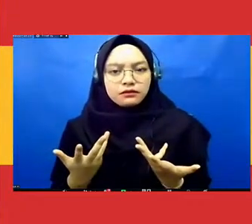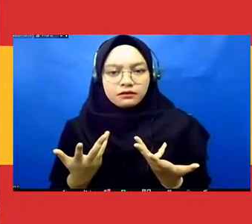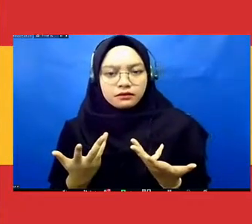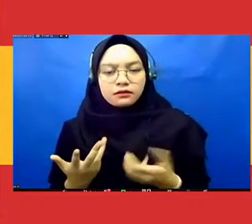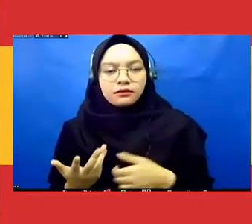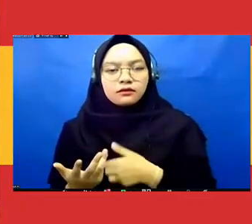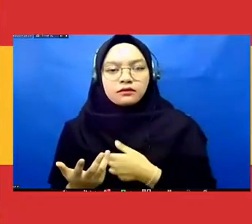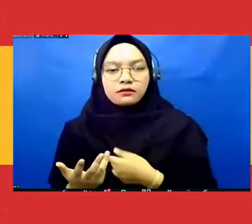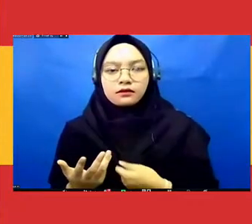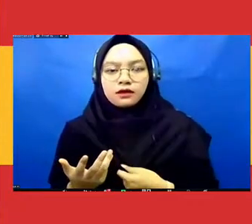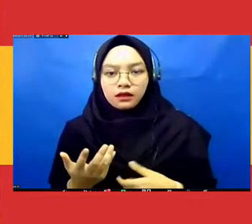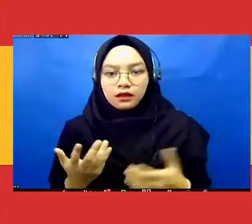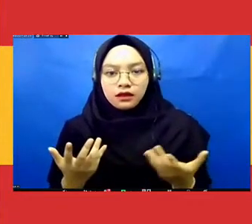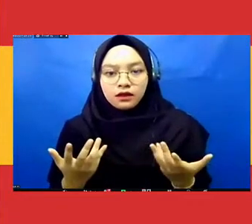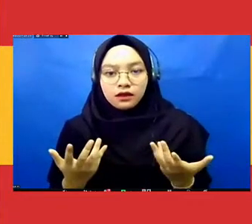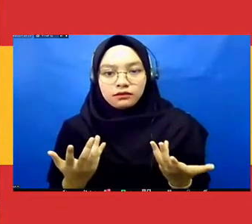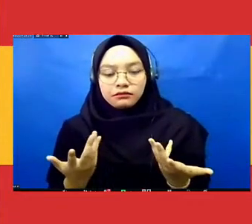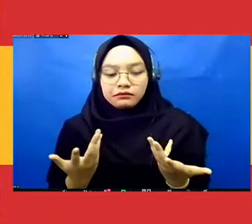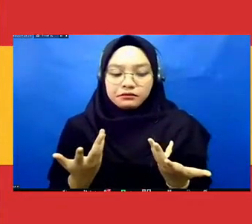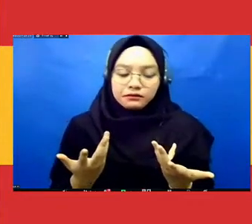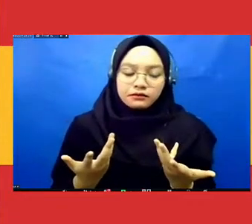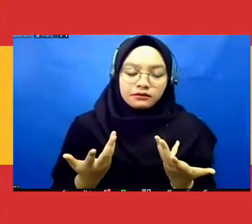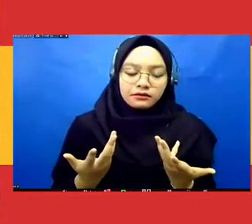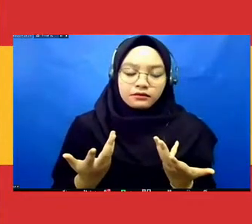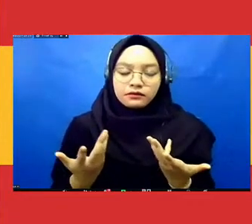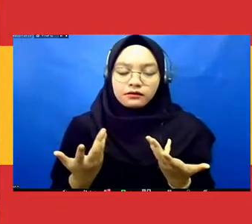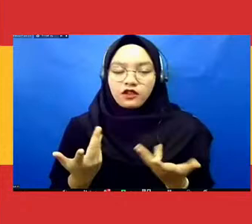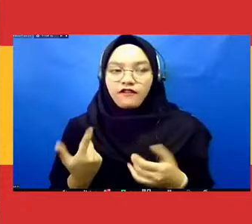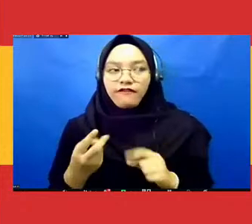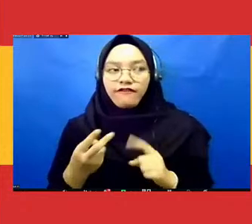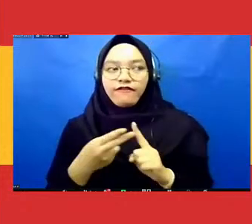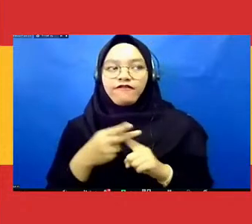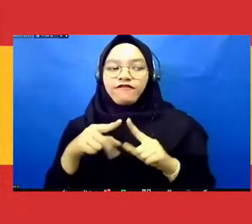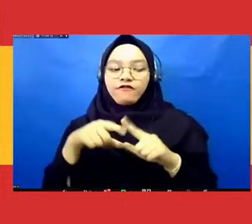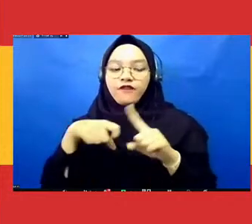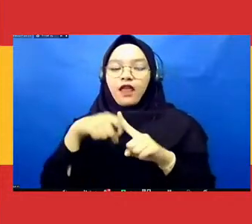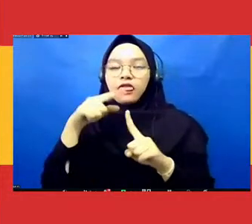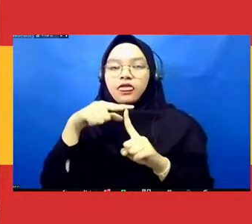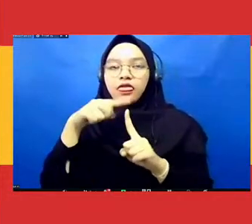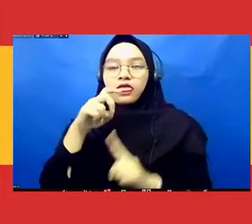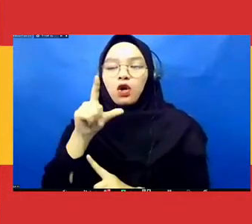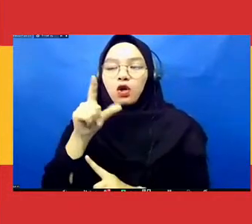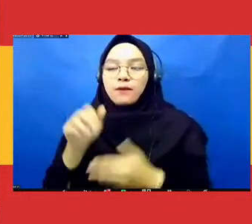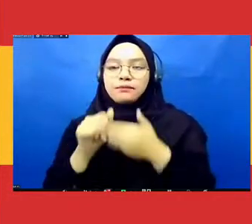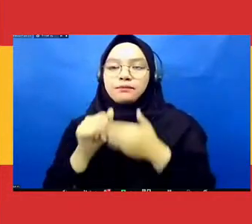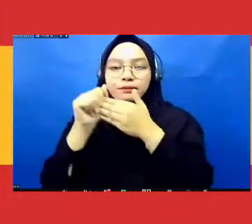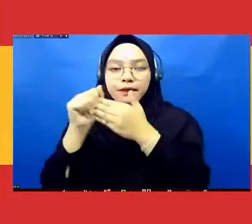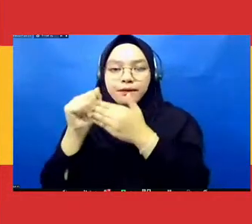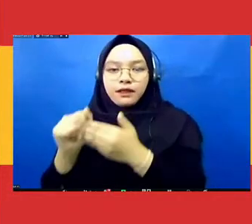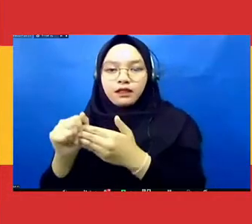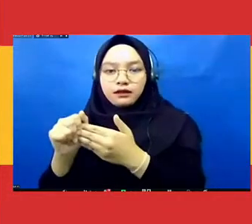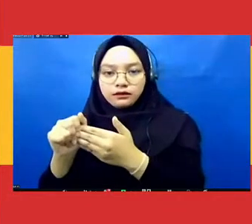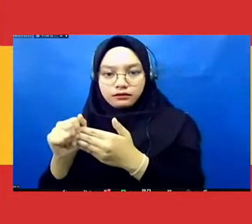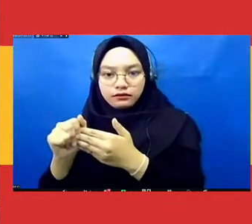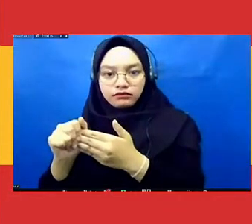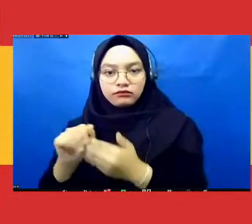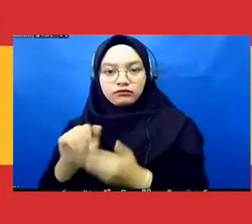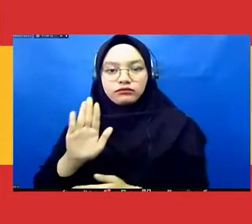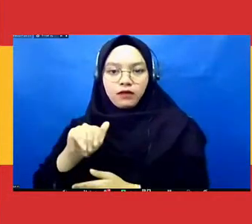leadership ya, faktor kepemimpinan yang juga kebanyakan masih